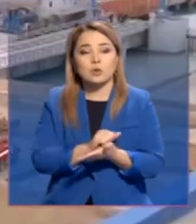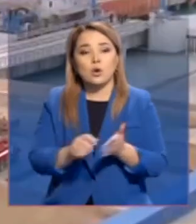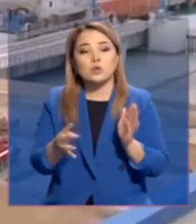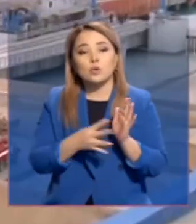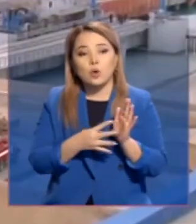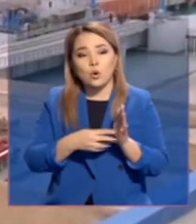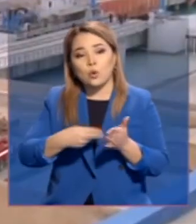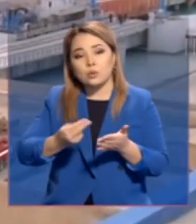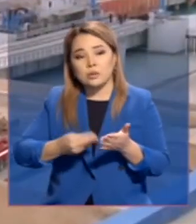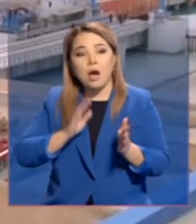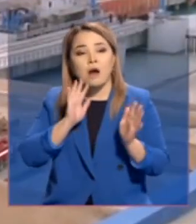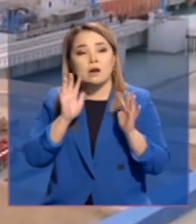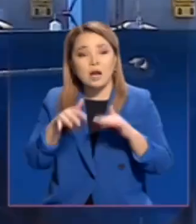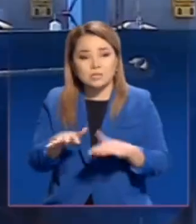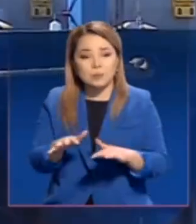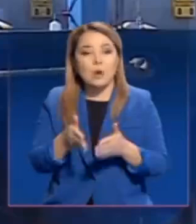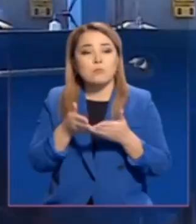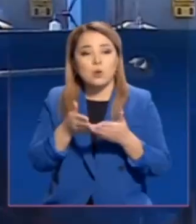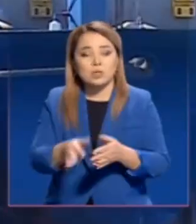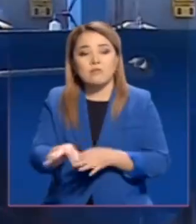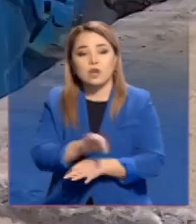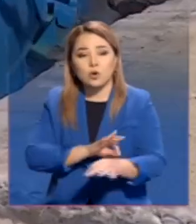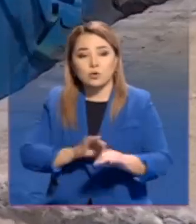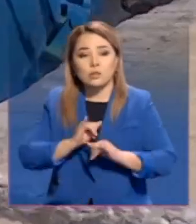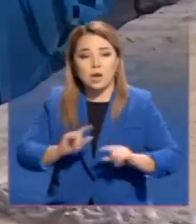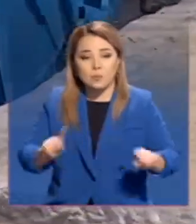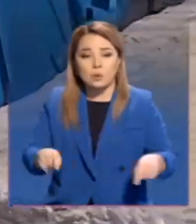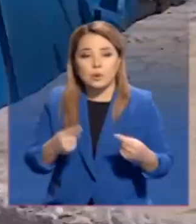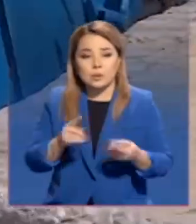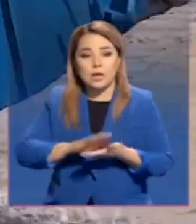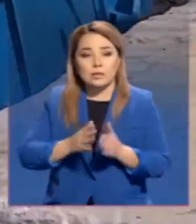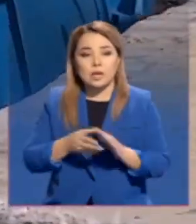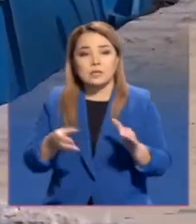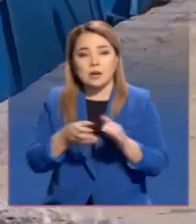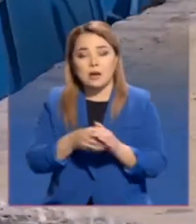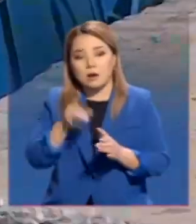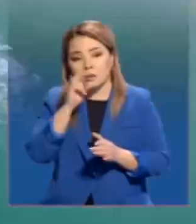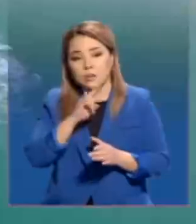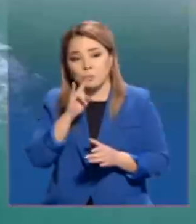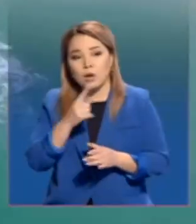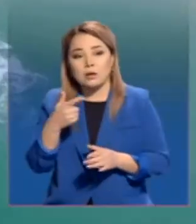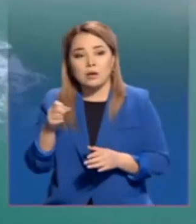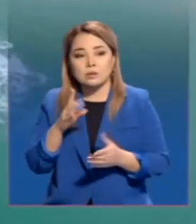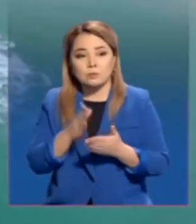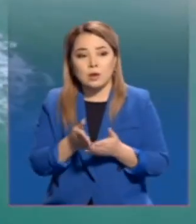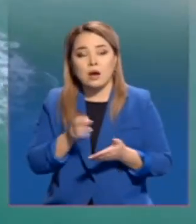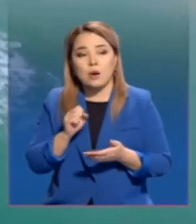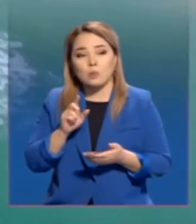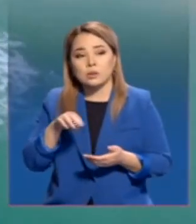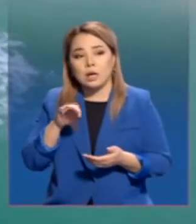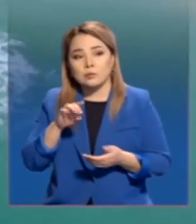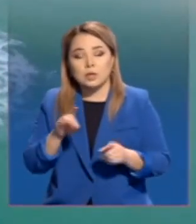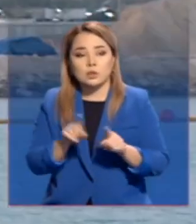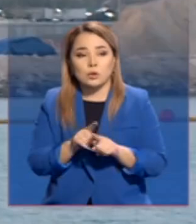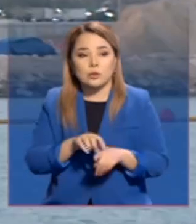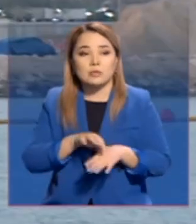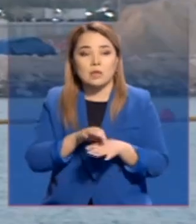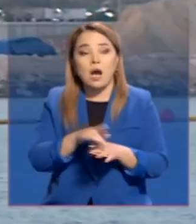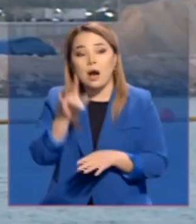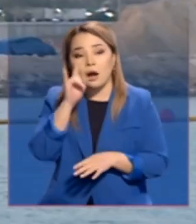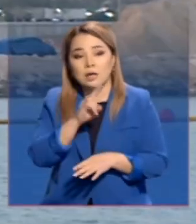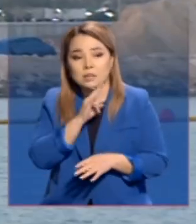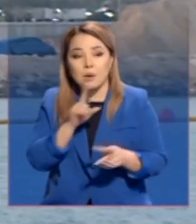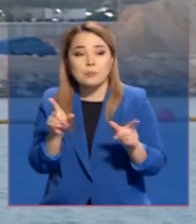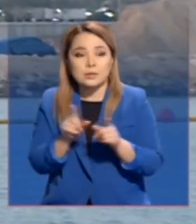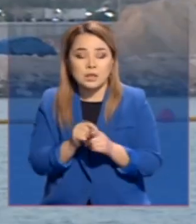қойылды. Соның бірі Каспий теңізіндегі порт инфрақұрылымын дамыту туралы келісім. Қазмұнайгаз бен Абу-Даби Ports Group компаниясы Қазақстанда